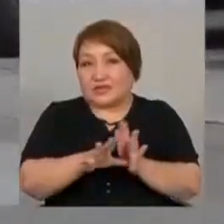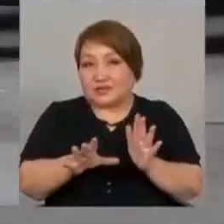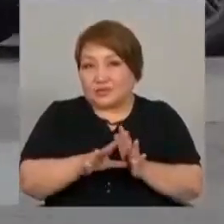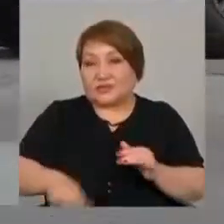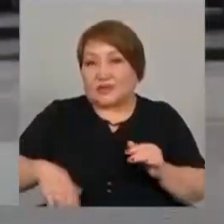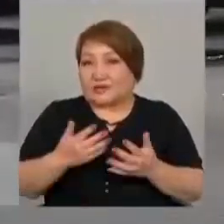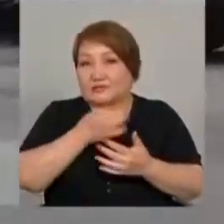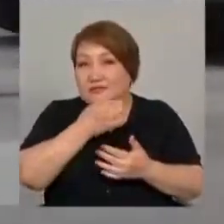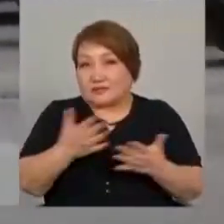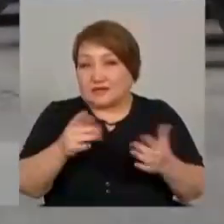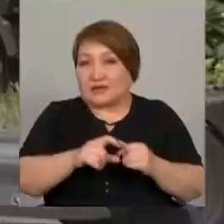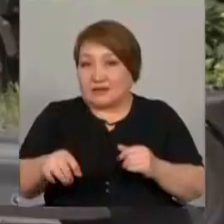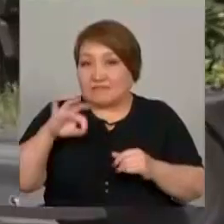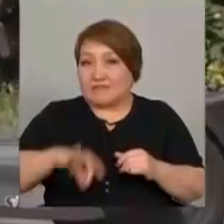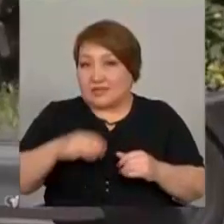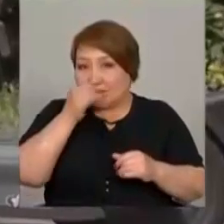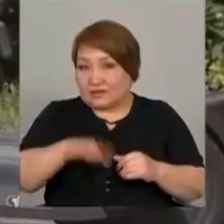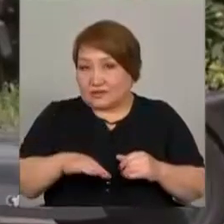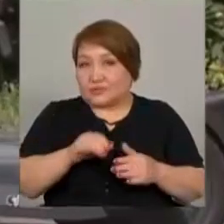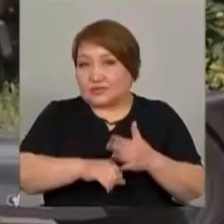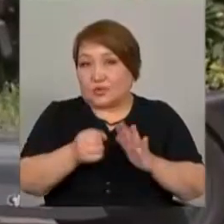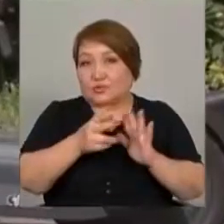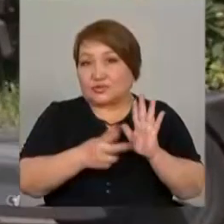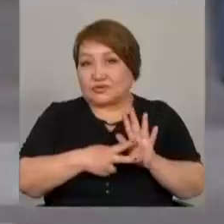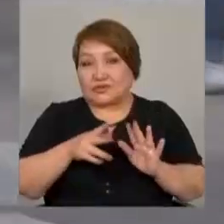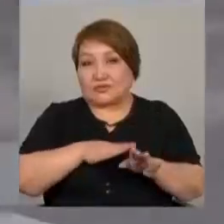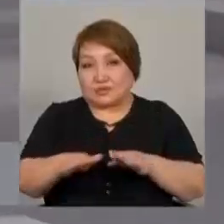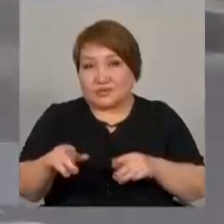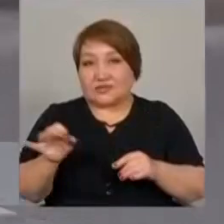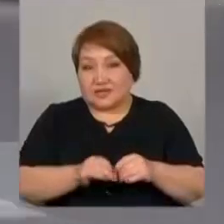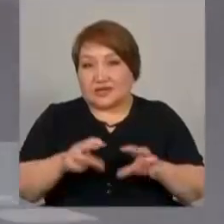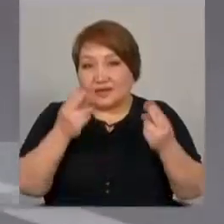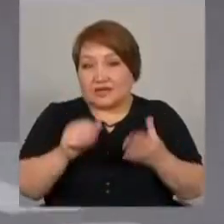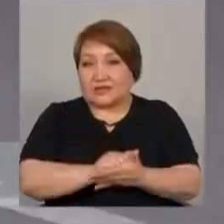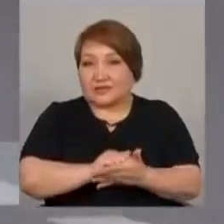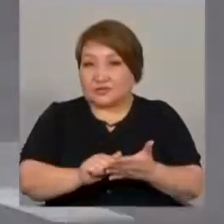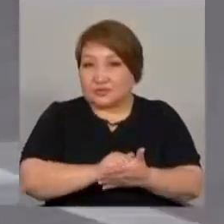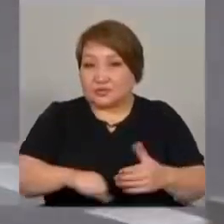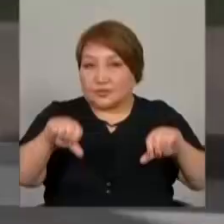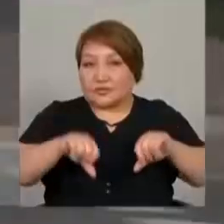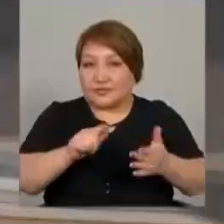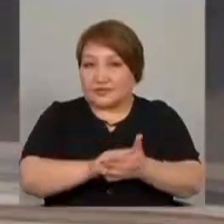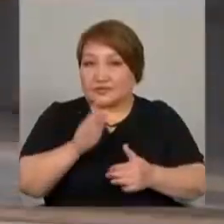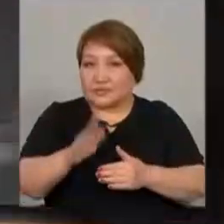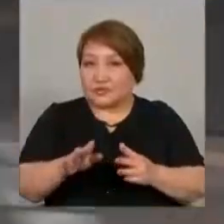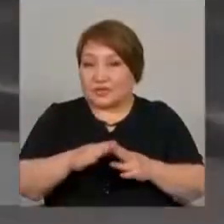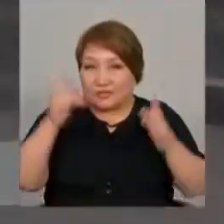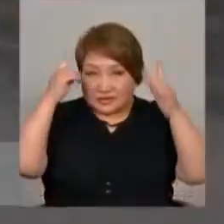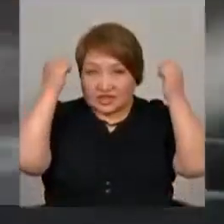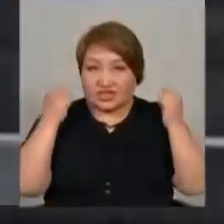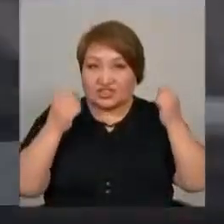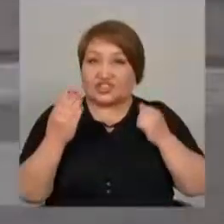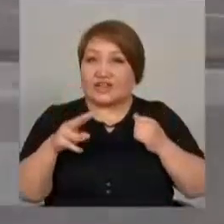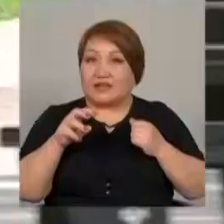адам пайдалана алмайды. Ол үшін 18-ге толған және арнайы жүргізуші куәлігі болуы міндетті. Сондай-ақ басына шлем мен түнде